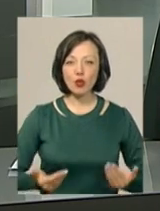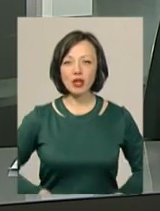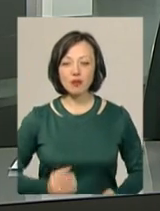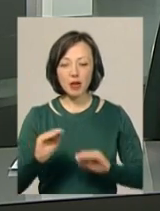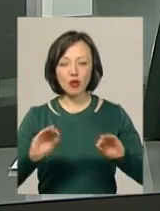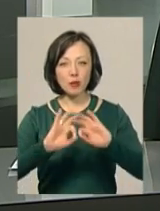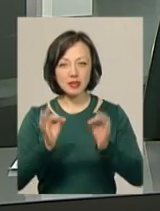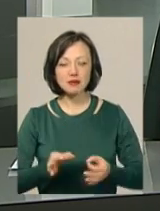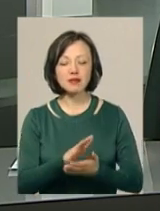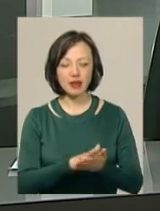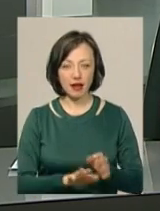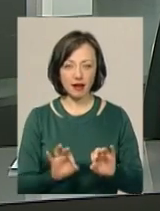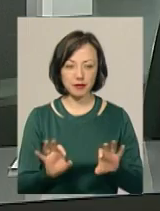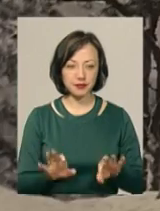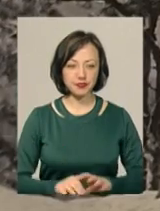мистецтва. Наталя Захарчук далі.